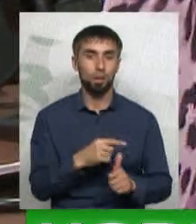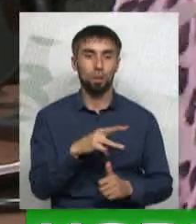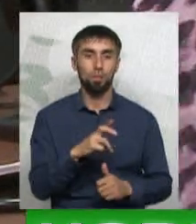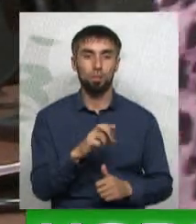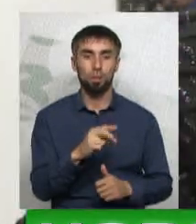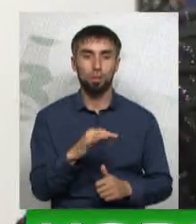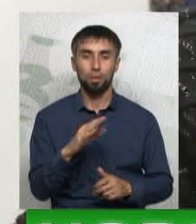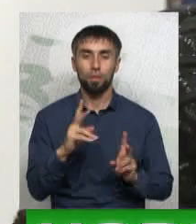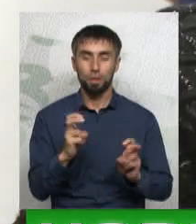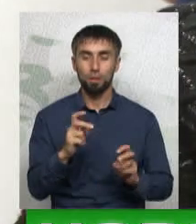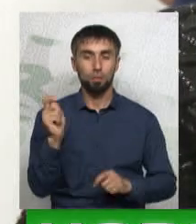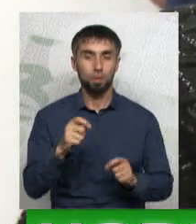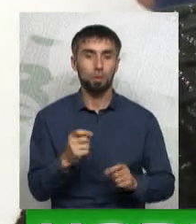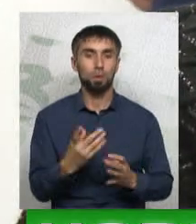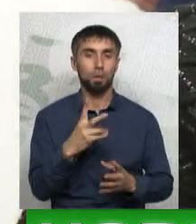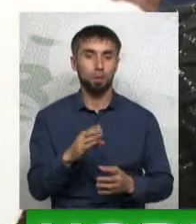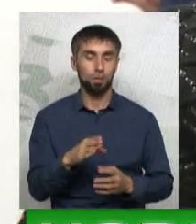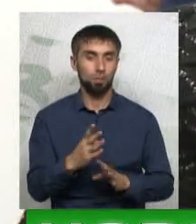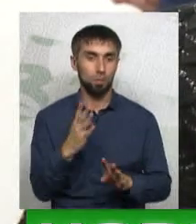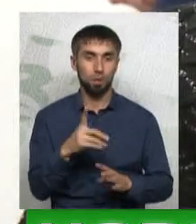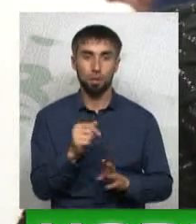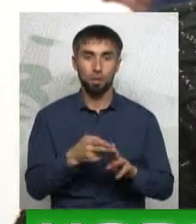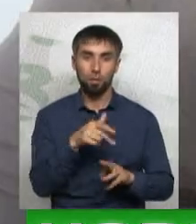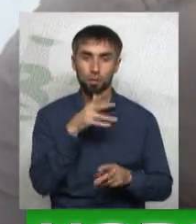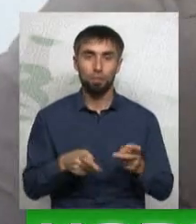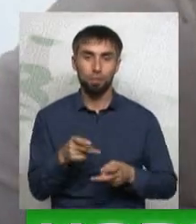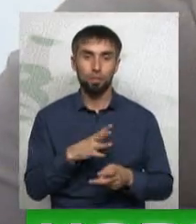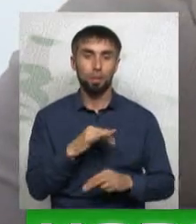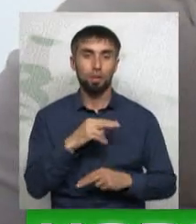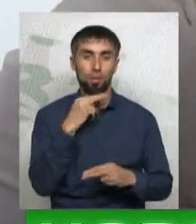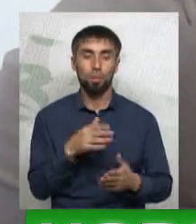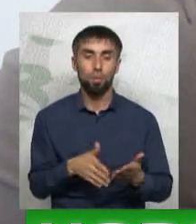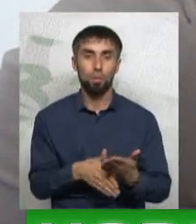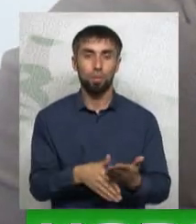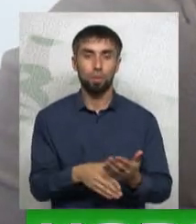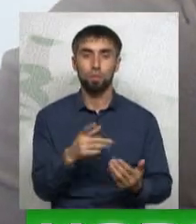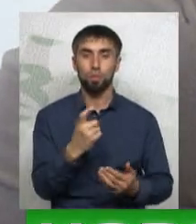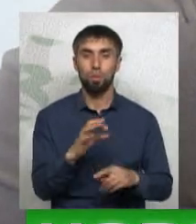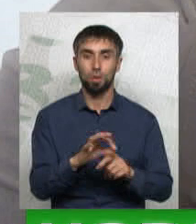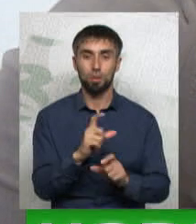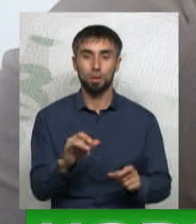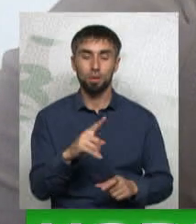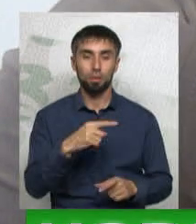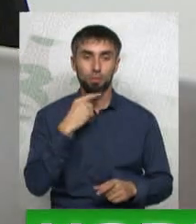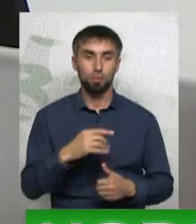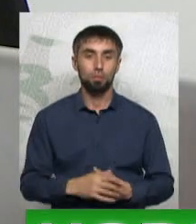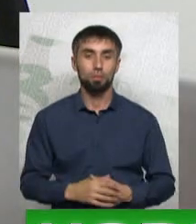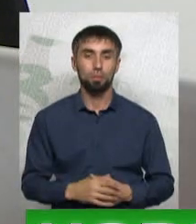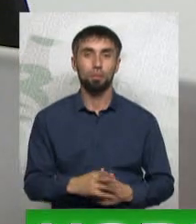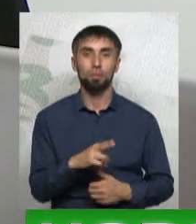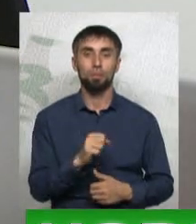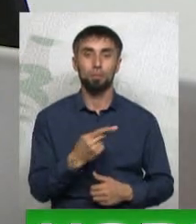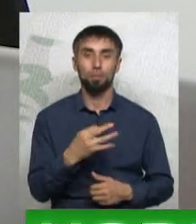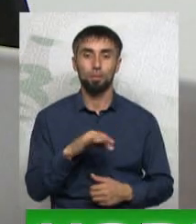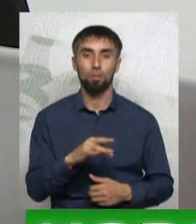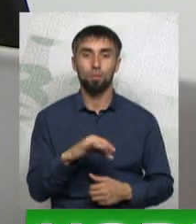приезжают в Ингушетию уже несколько лет подряд. За это время прооперированы и оказана помощь около 100 пациентам из Ингушетии. Пациенты,